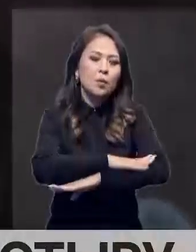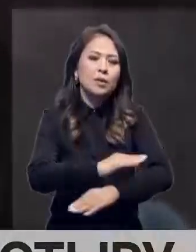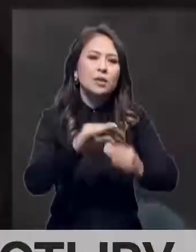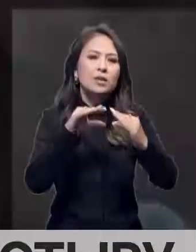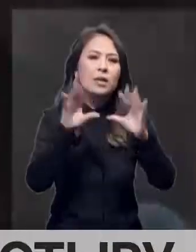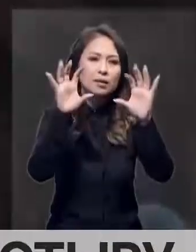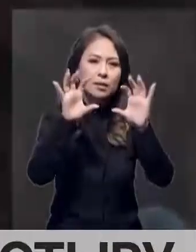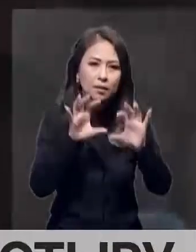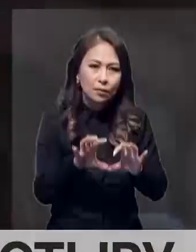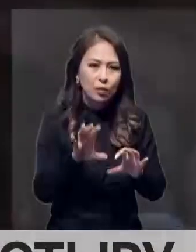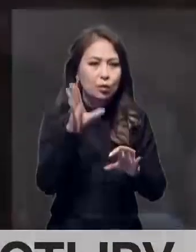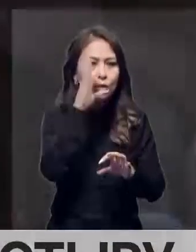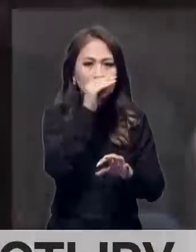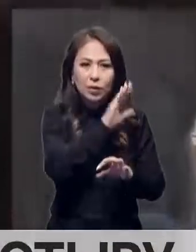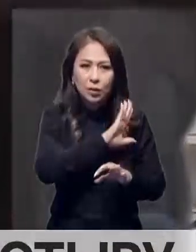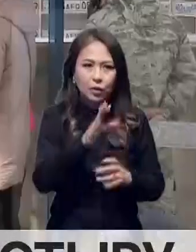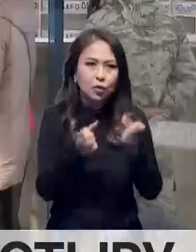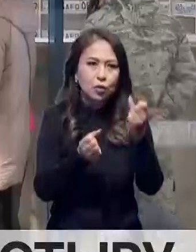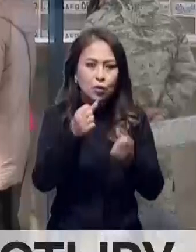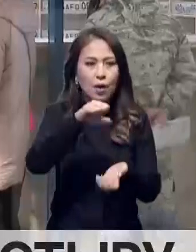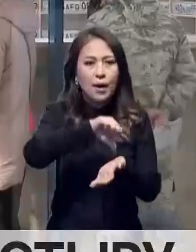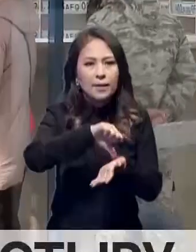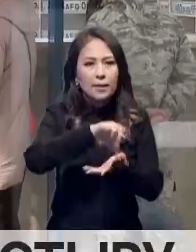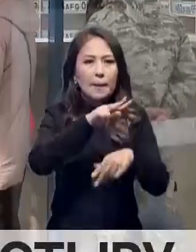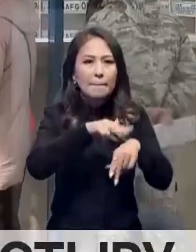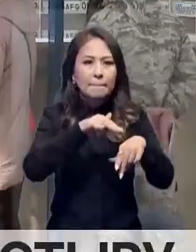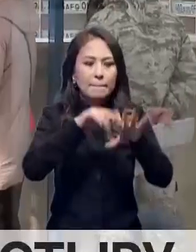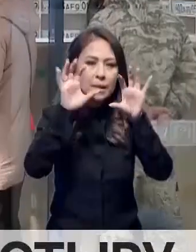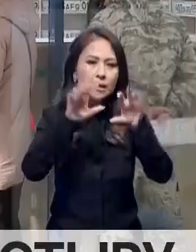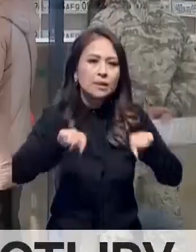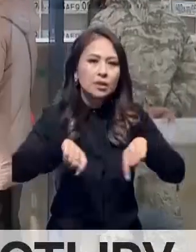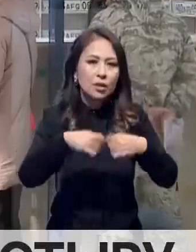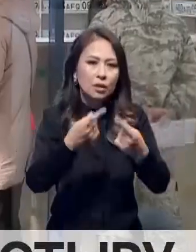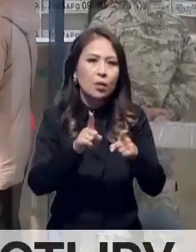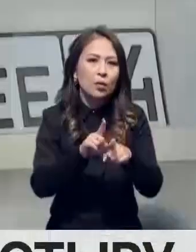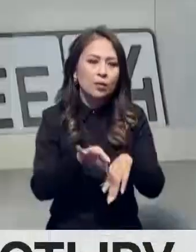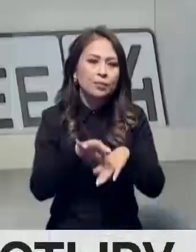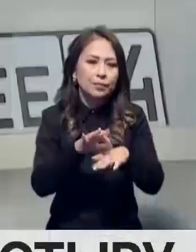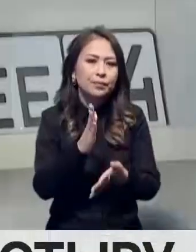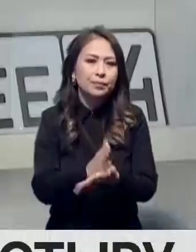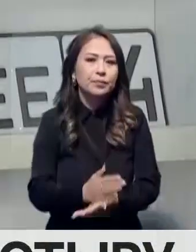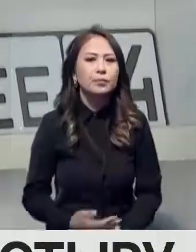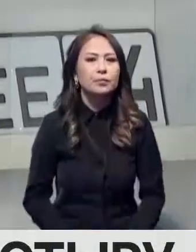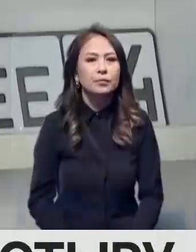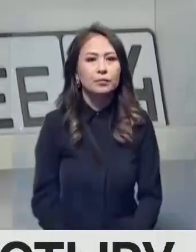тәртіппен көліктерін заңдастырып үлгермеген жүргізушілерге қатысты полицейлер заң жүзінде шара қолданылады деп